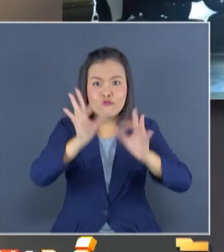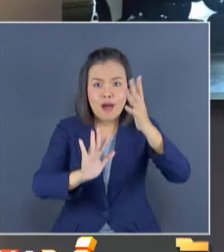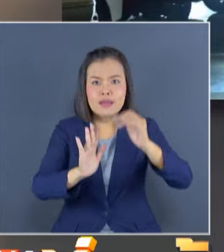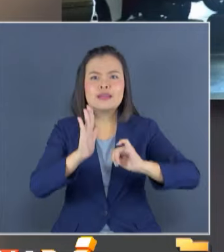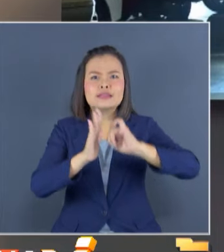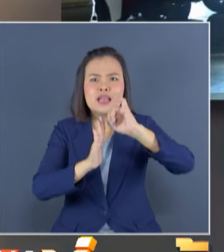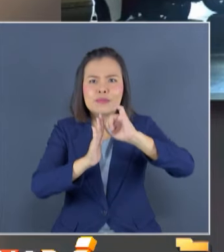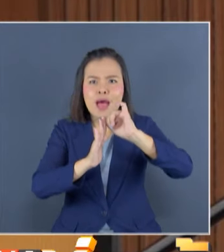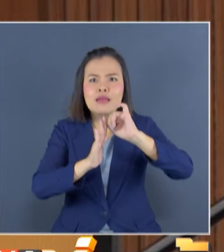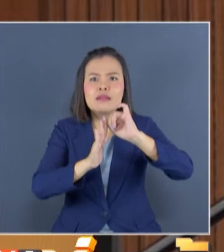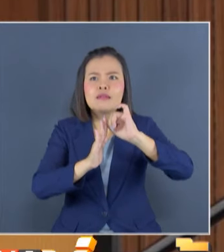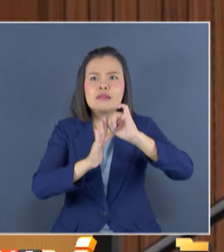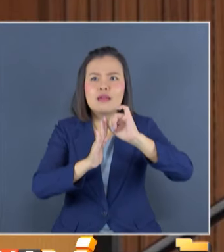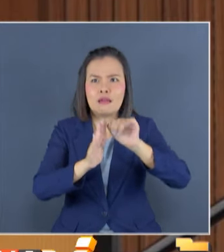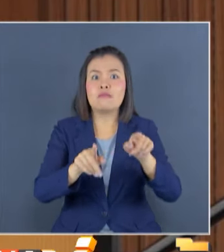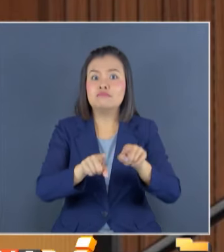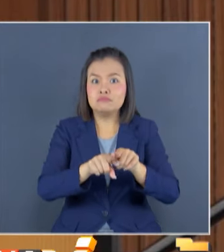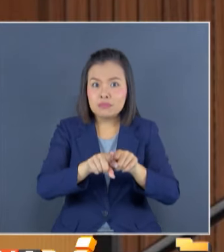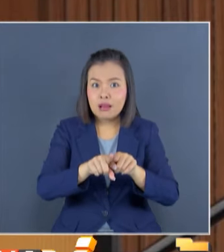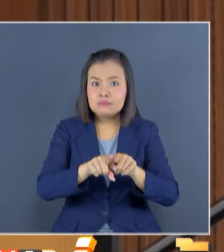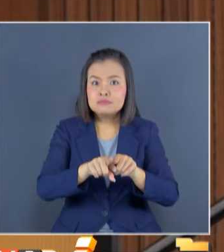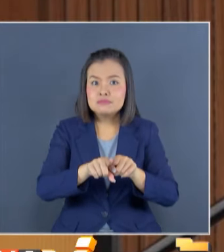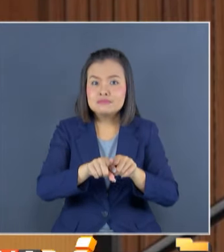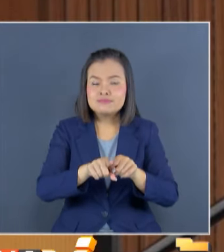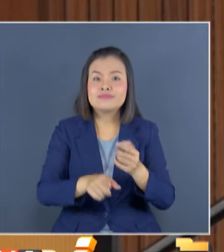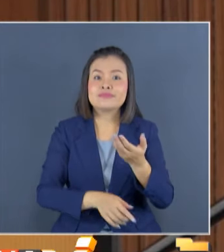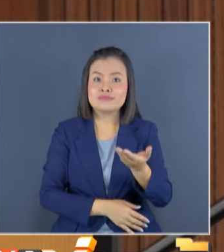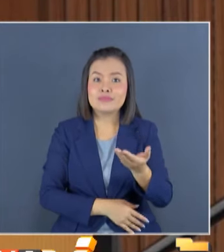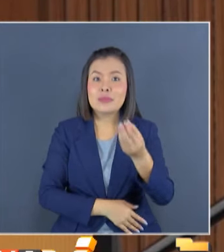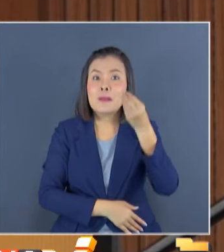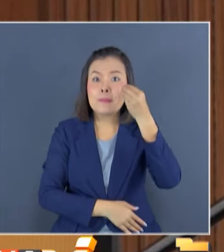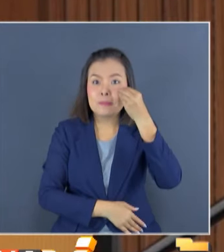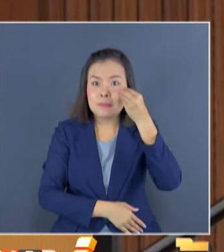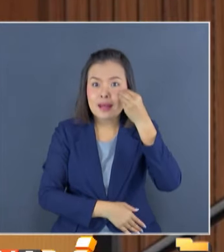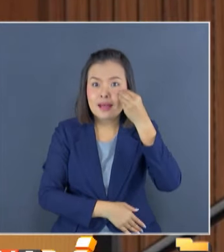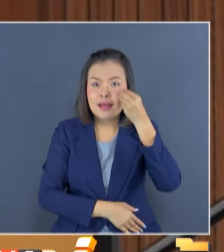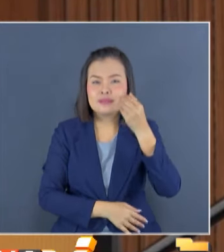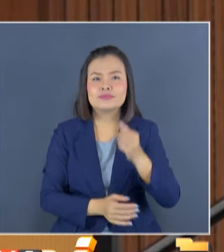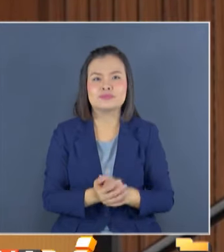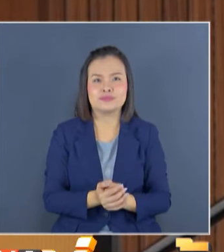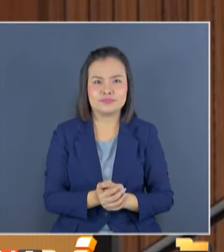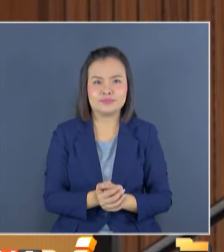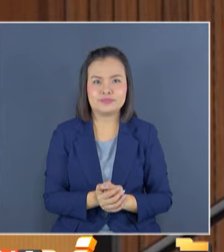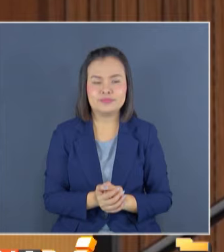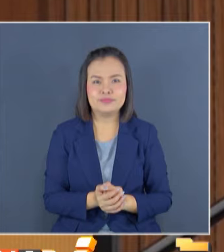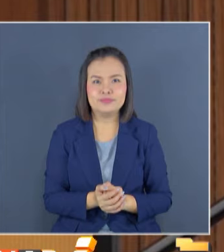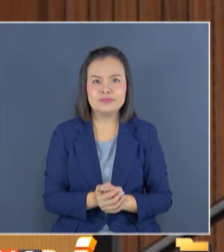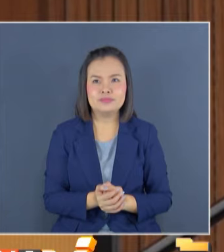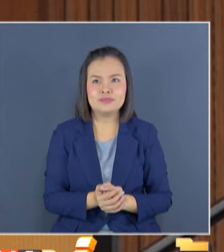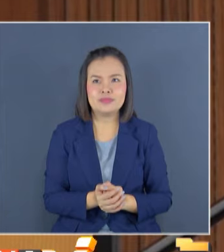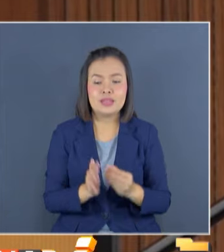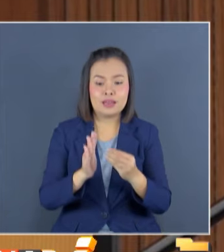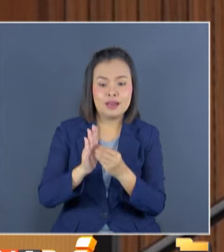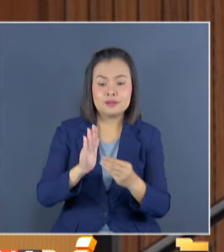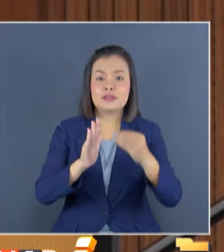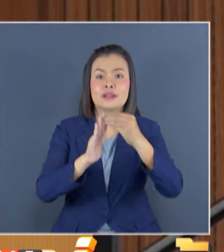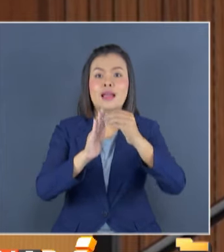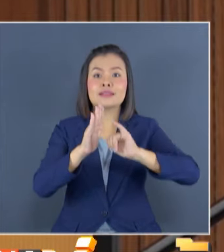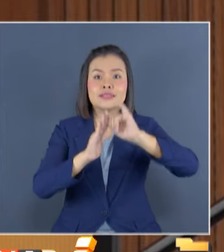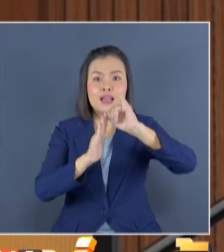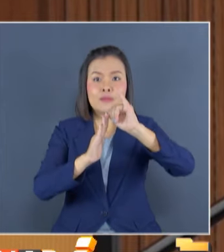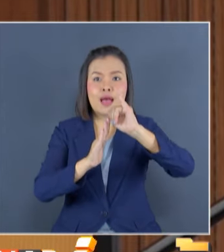มีอีกหนึ่งคนจะไปเชียงใหม่เหมือนกันนะคุณผู้ชมฮะนี่ฮะท่านนี้ฮะคุณพิธาลิ้มเจริญรัตน์ประธานที่ปรึกษาพรรคก้าวไกลก็จะลงพื้นที่